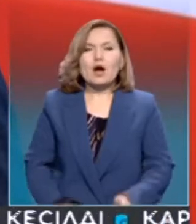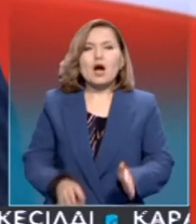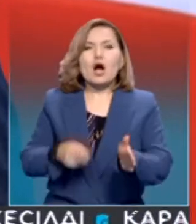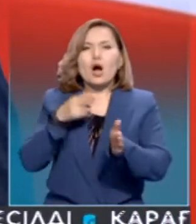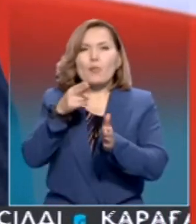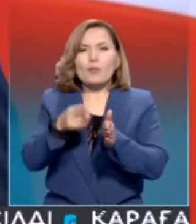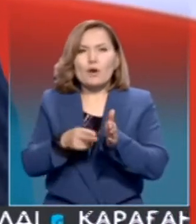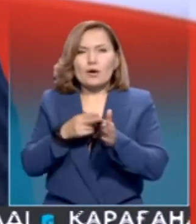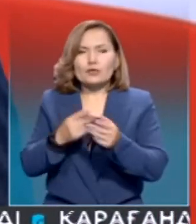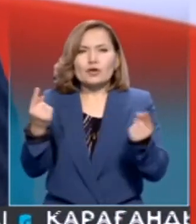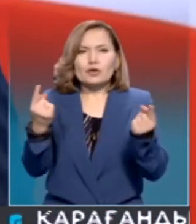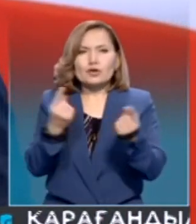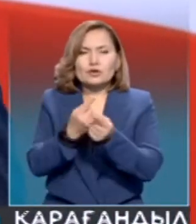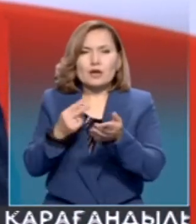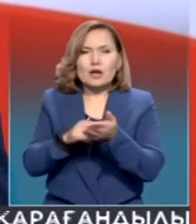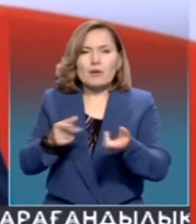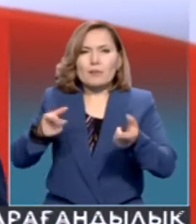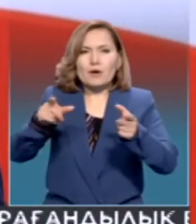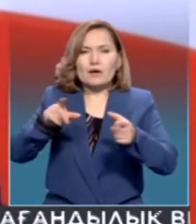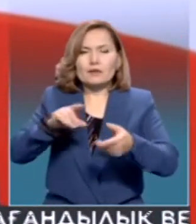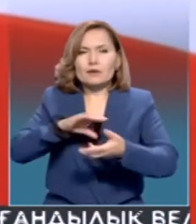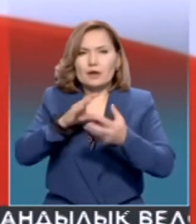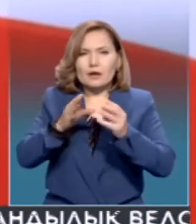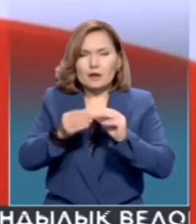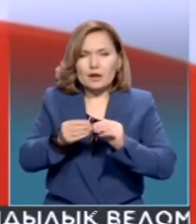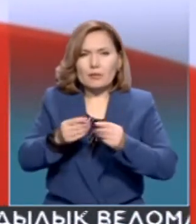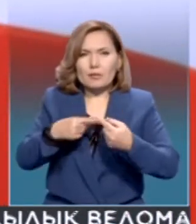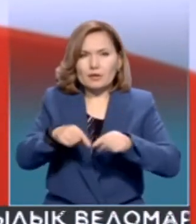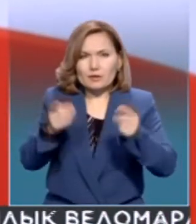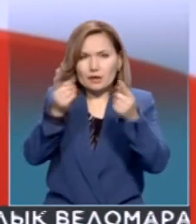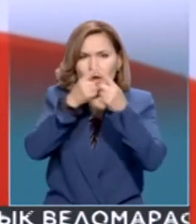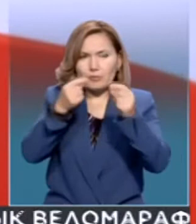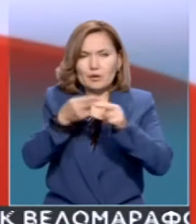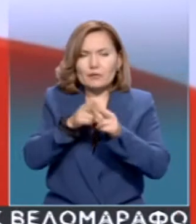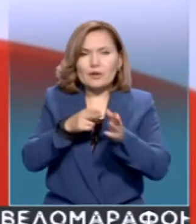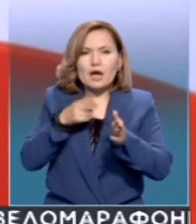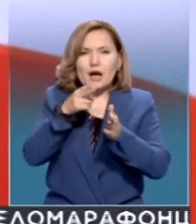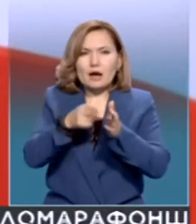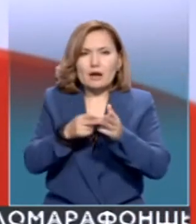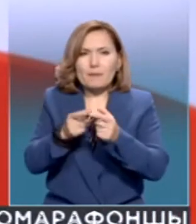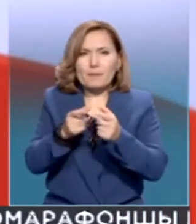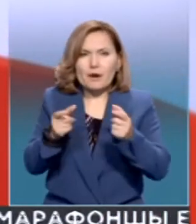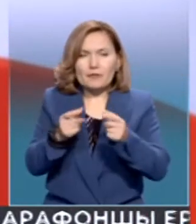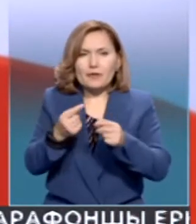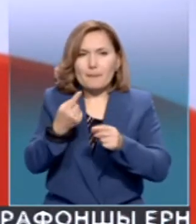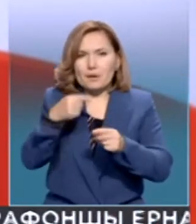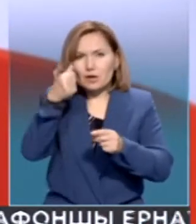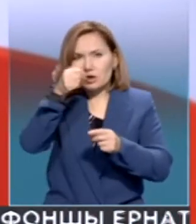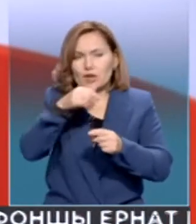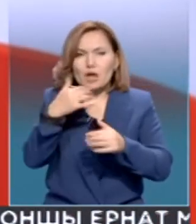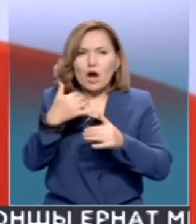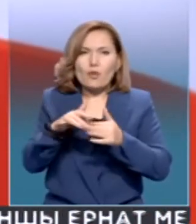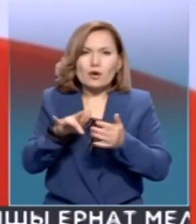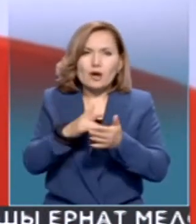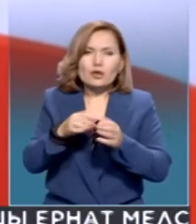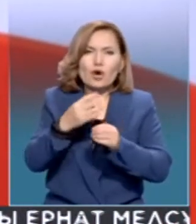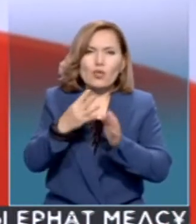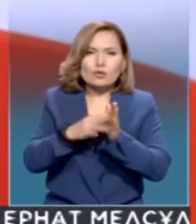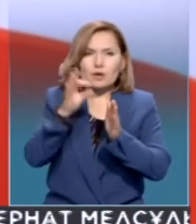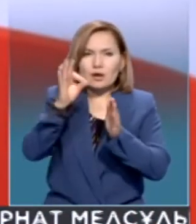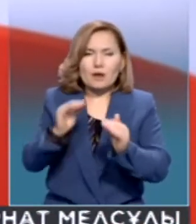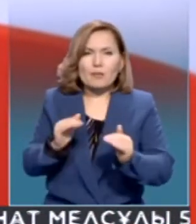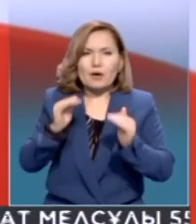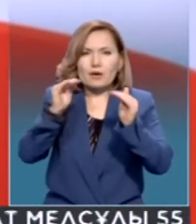Ал поезбен жүру қымбаттай түсті. Энерджипром зерттеу орталығы ұсынған мәліметке сай, теміржол билеттері бір жылда орта есеппен